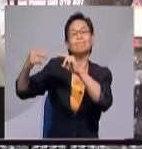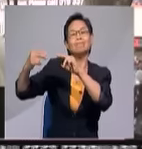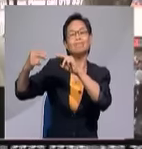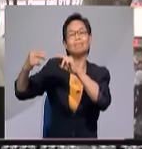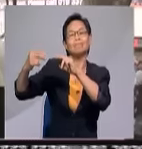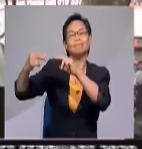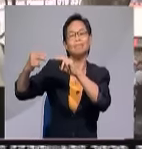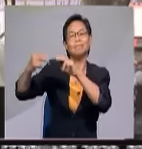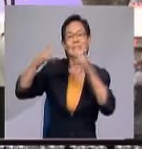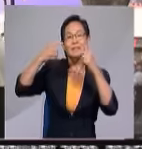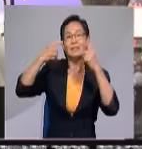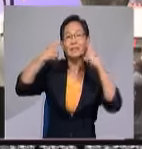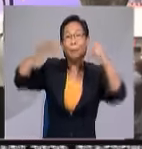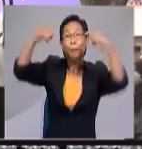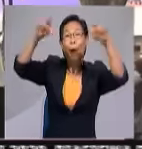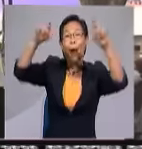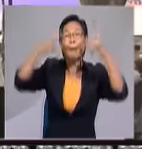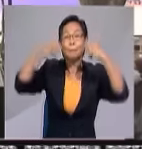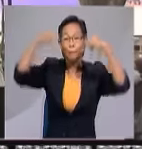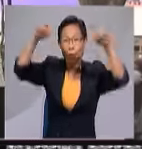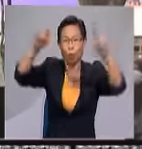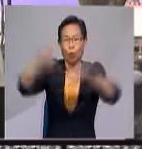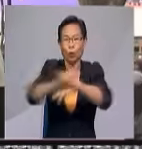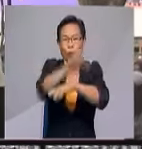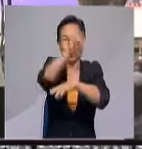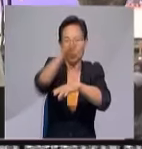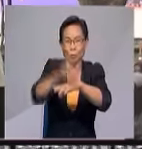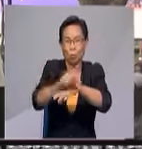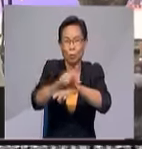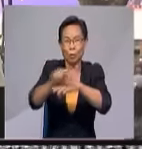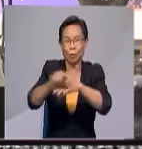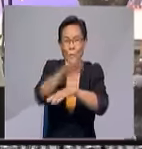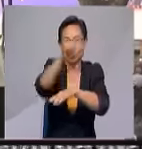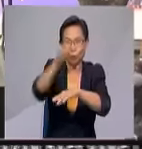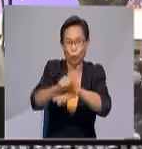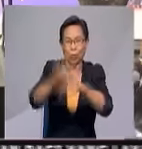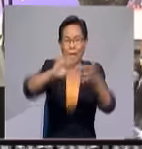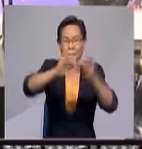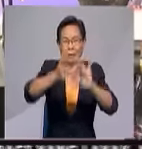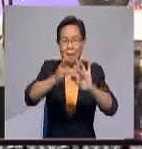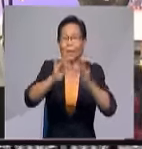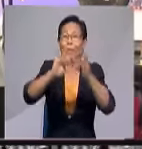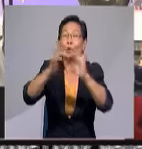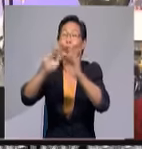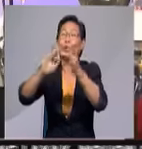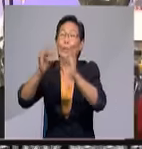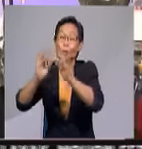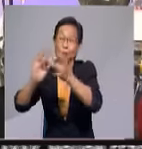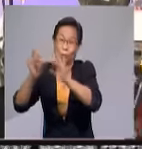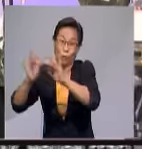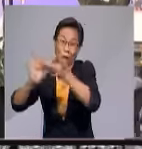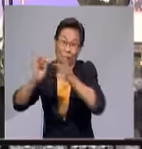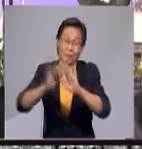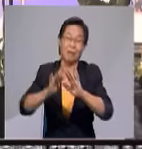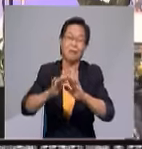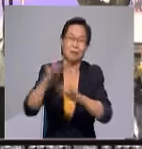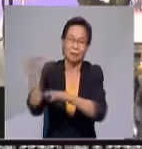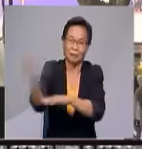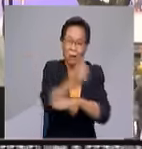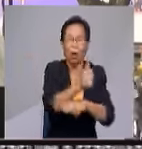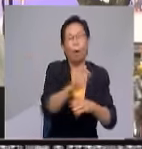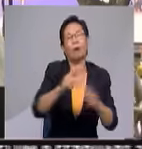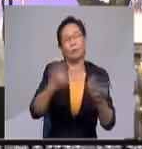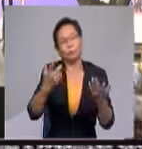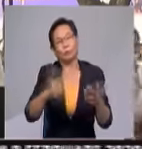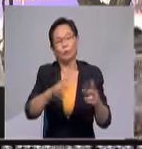keboleh capaian daripada segi penggunaan apa internet itu sendiri, barulah orang-orang yang berada di luar bandar